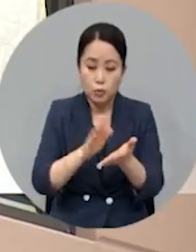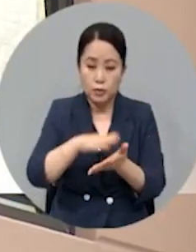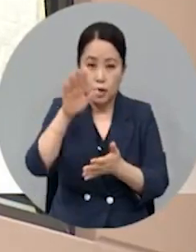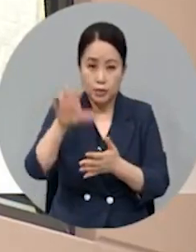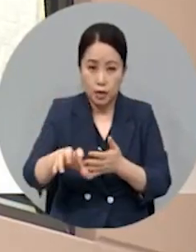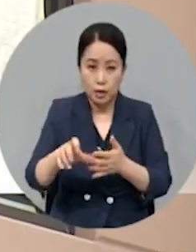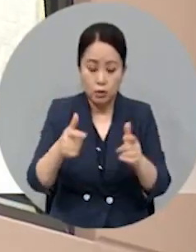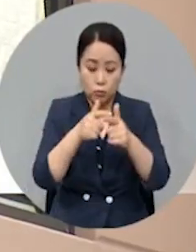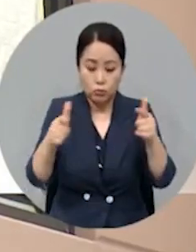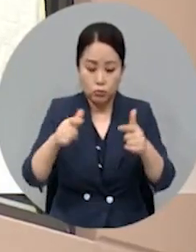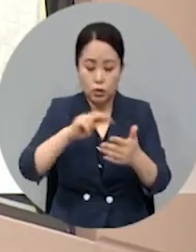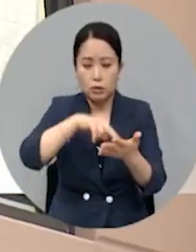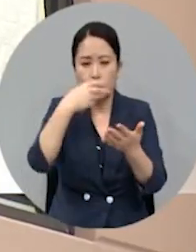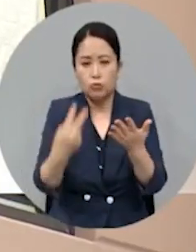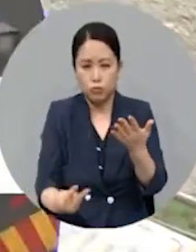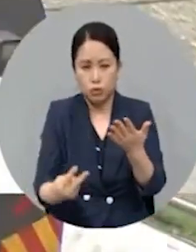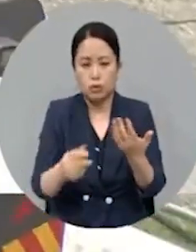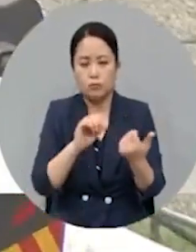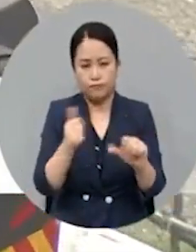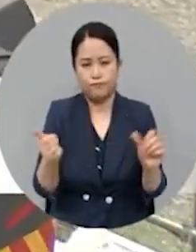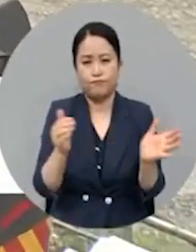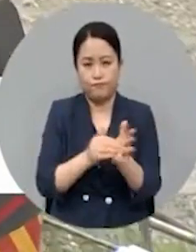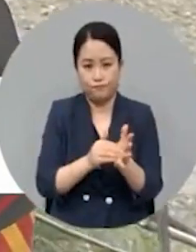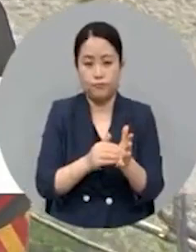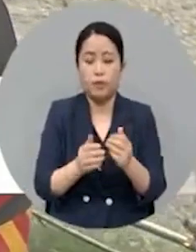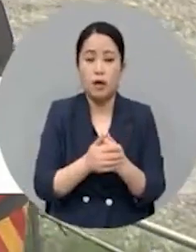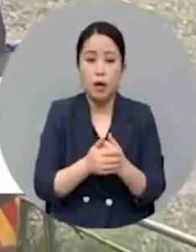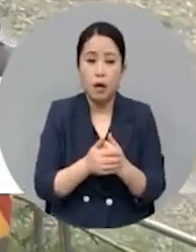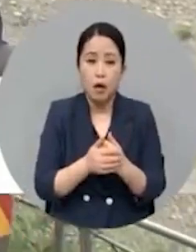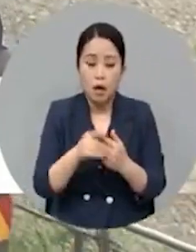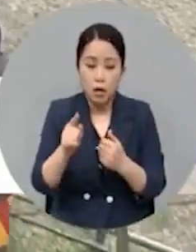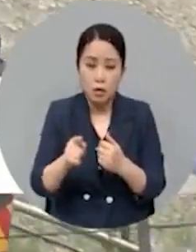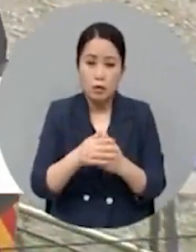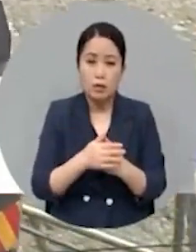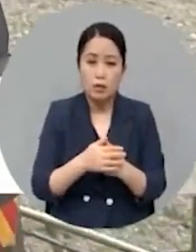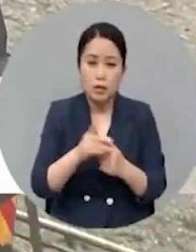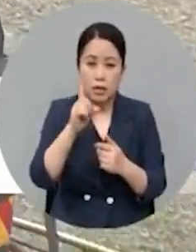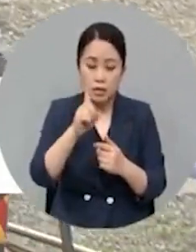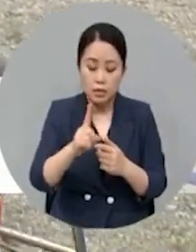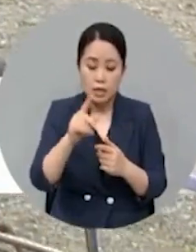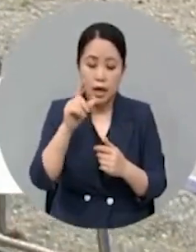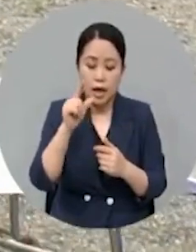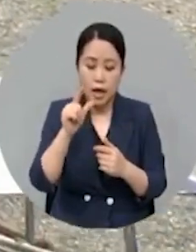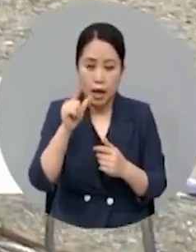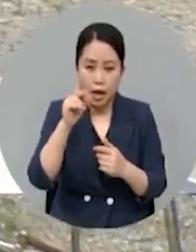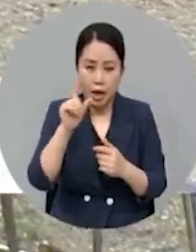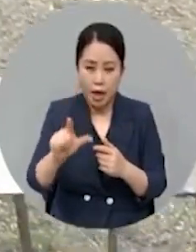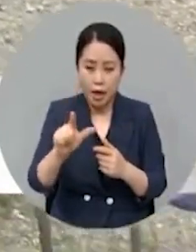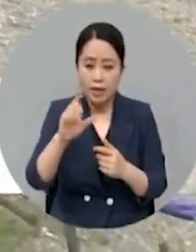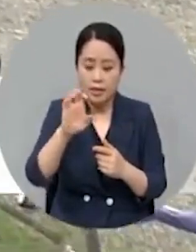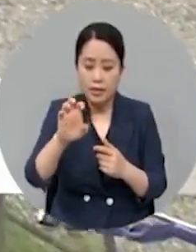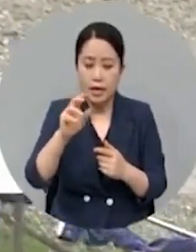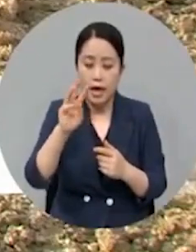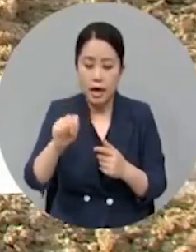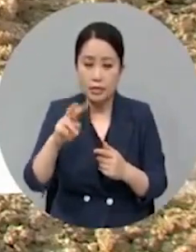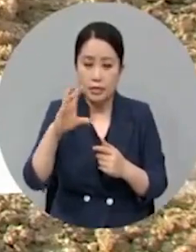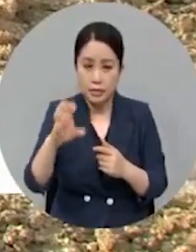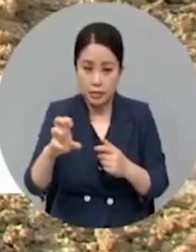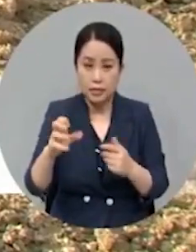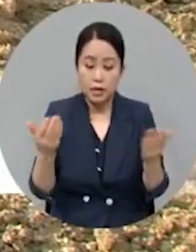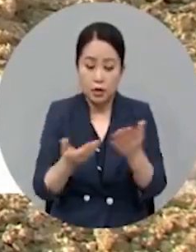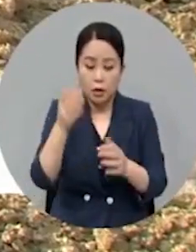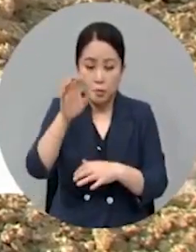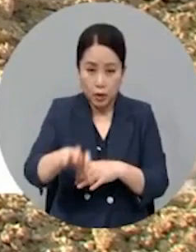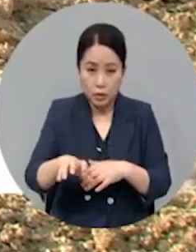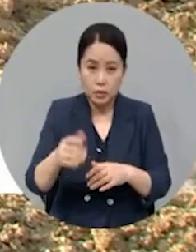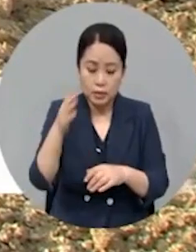6층에서 추락해 숨졌습니다. 시공을 맡은 DLENC 작업장에서는 지난 2년간 8명이